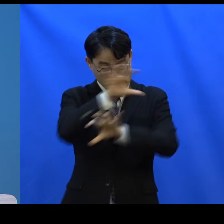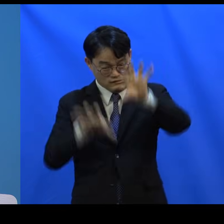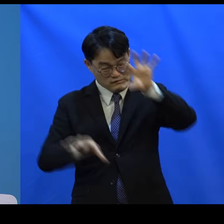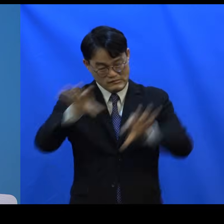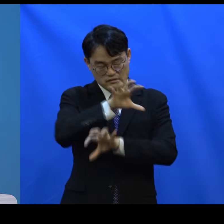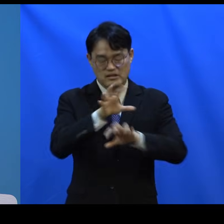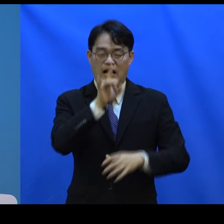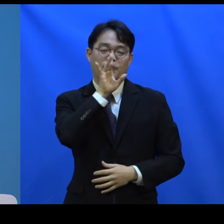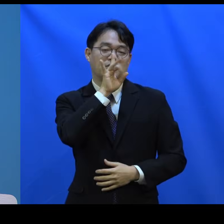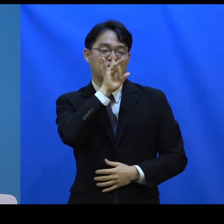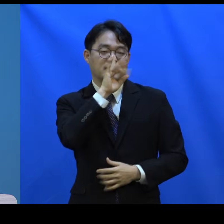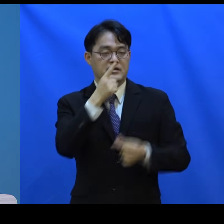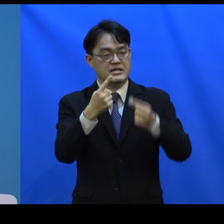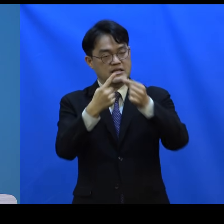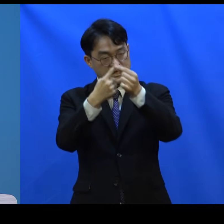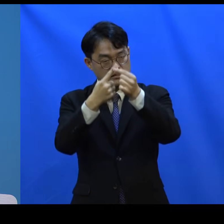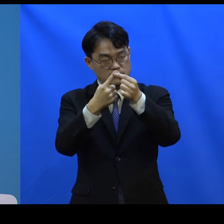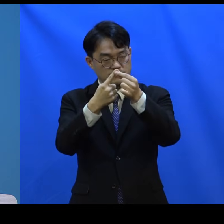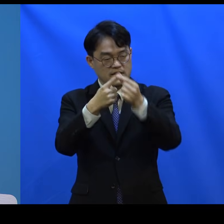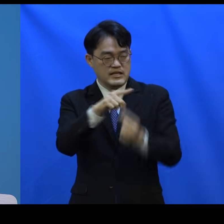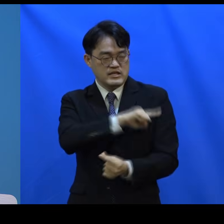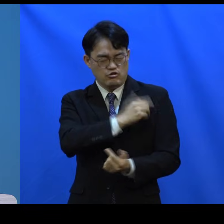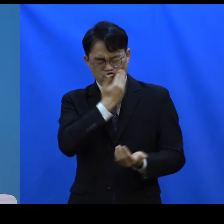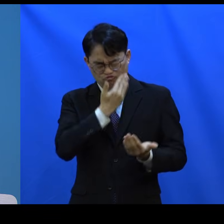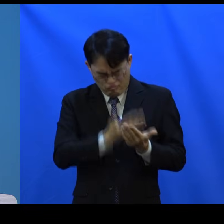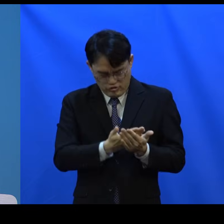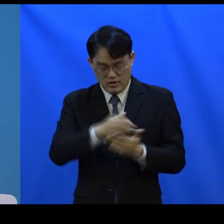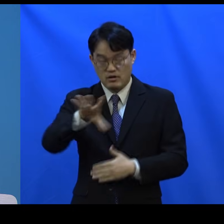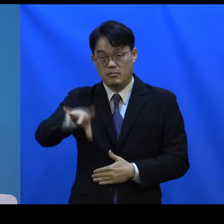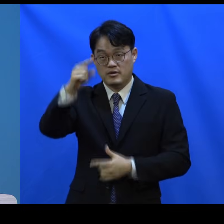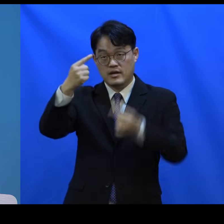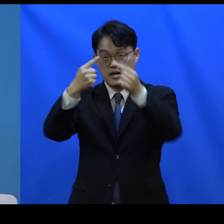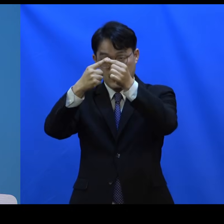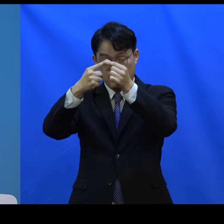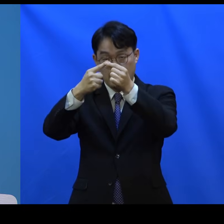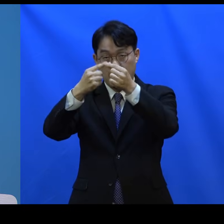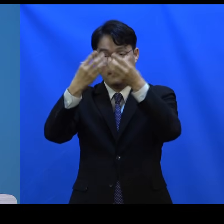우선순위를 지키면 1차적인 것을 먼저 하면 2차적인